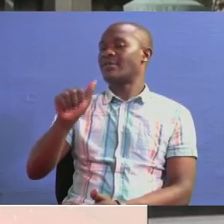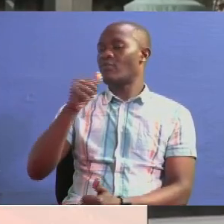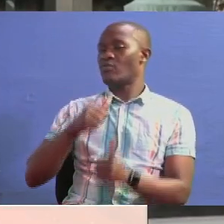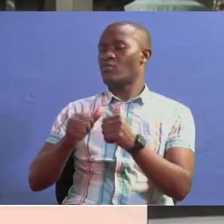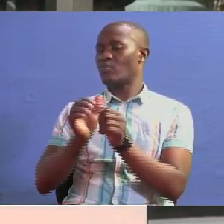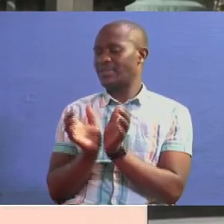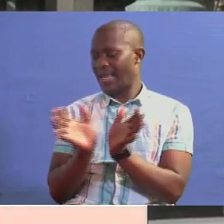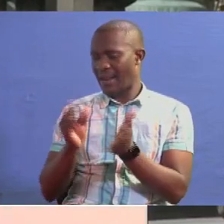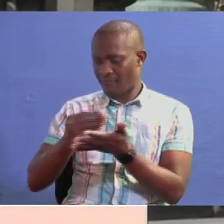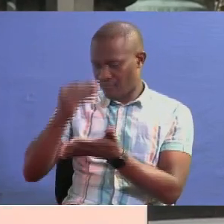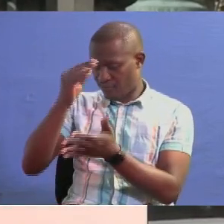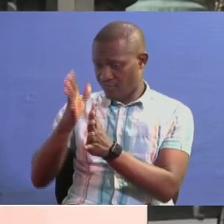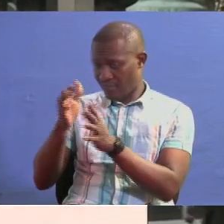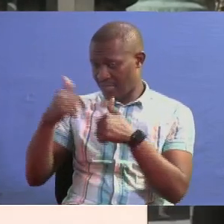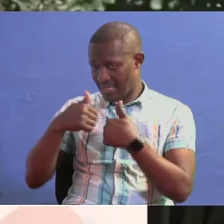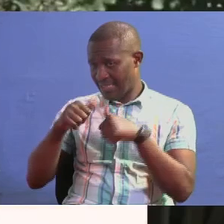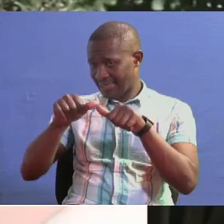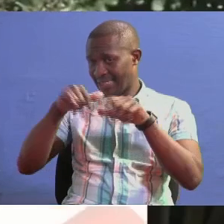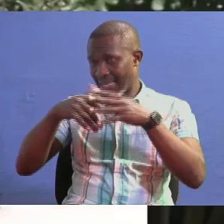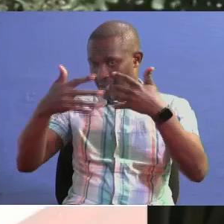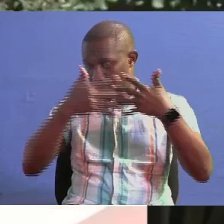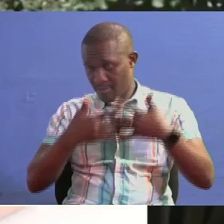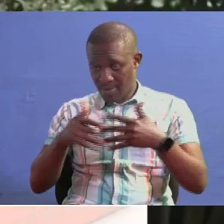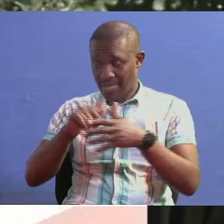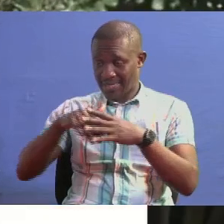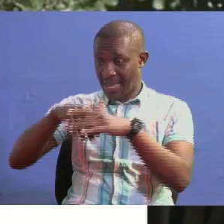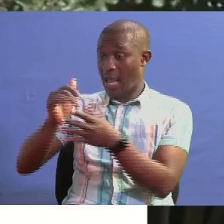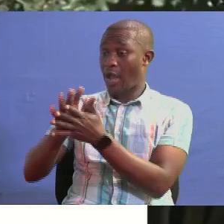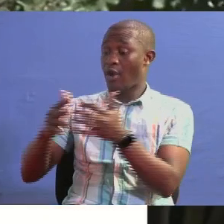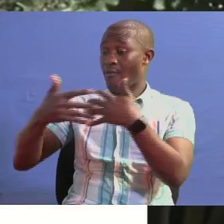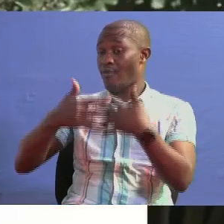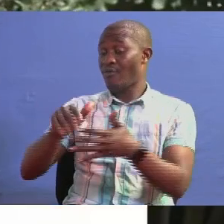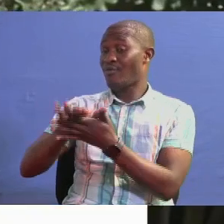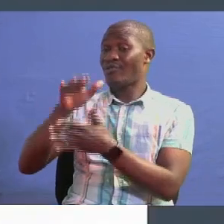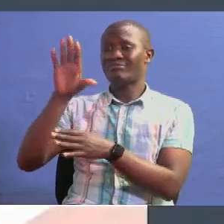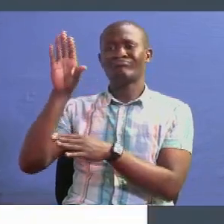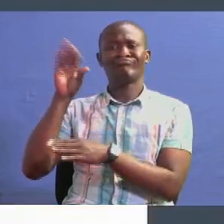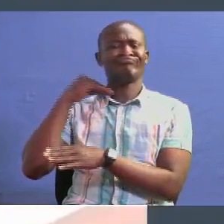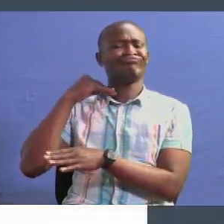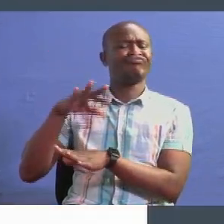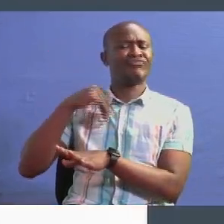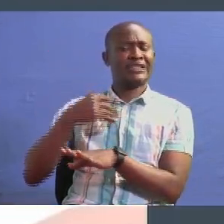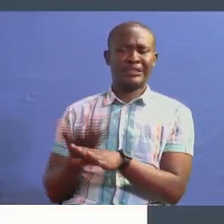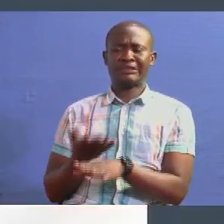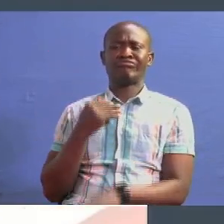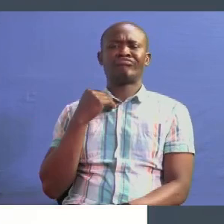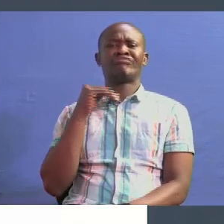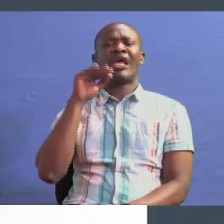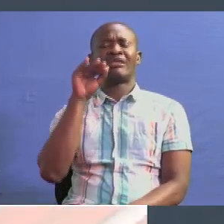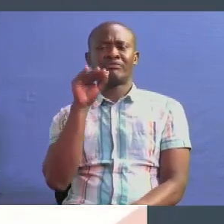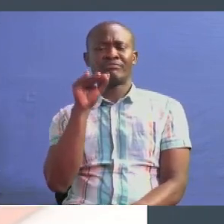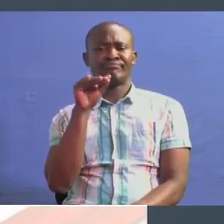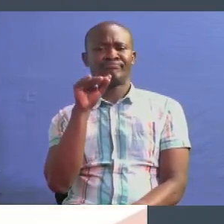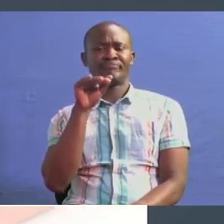inaruhusu wanafunzi kuishi Marekani wakati wakisoma, Wizara ya Mambo ya Nje ya Marekani ilikataa maombi yake na kuzima ndoto yake.